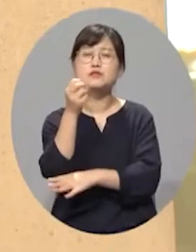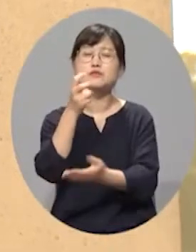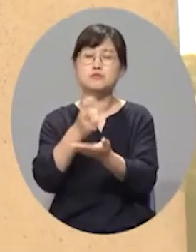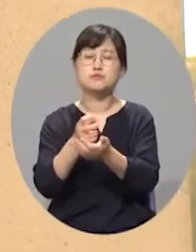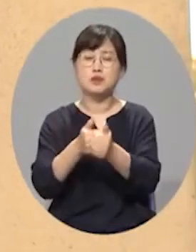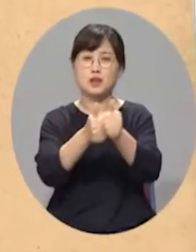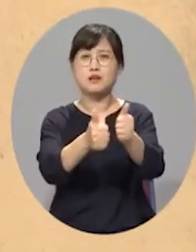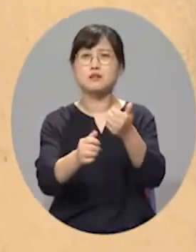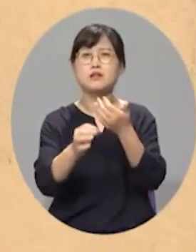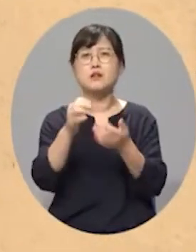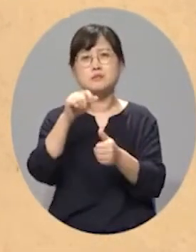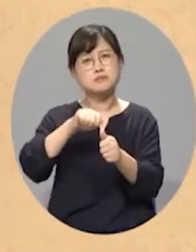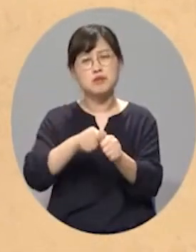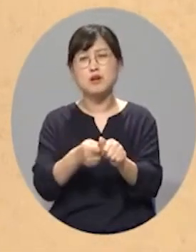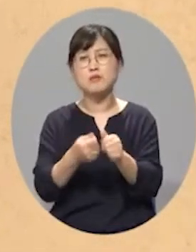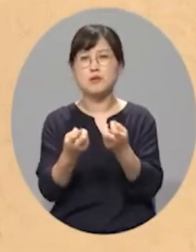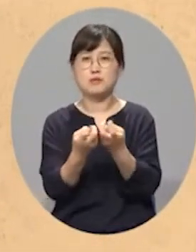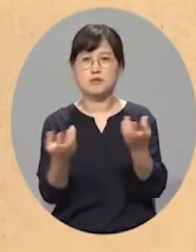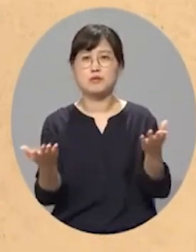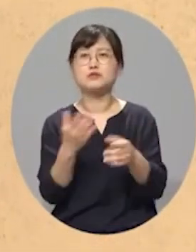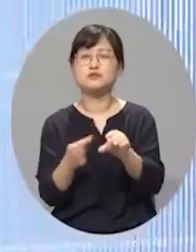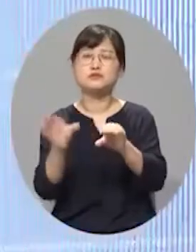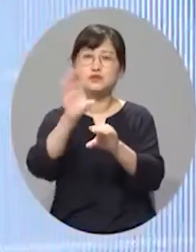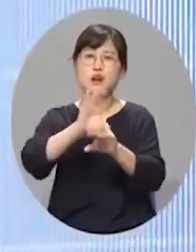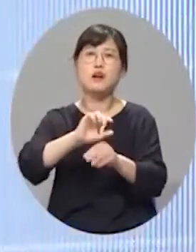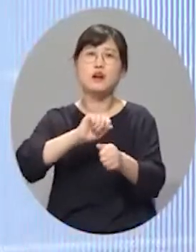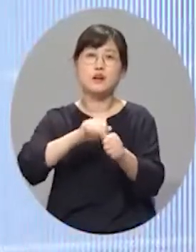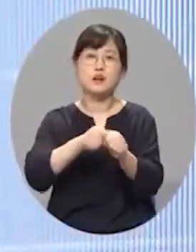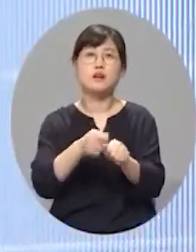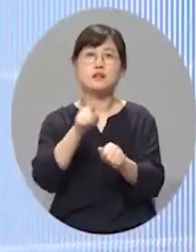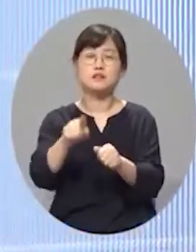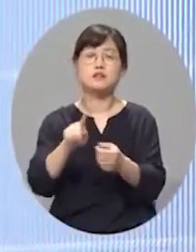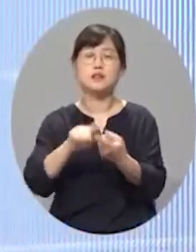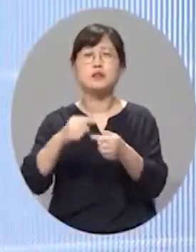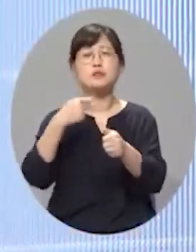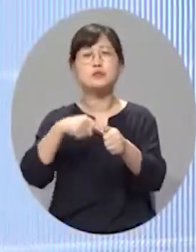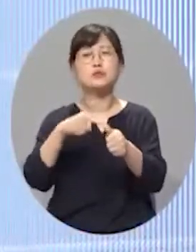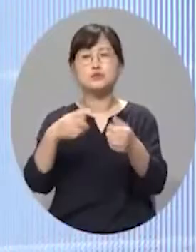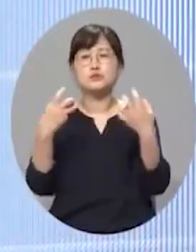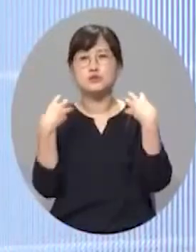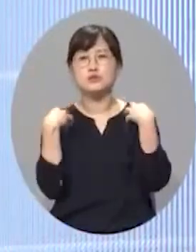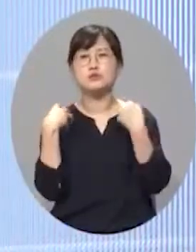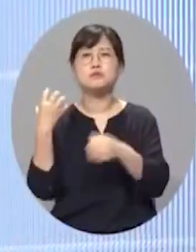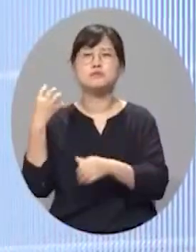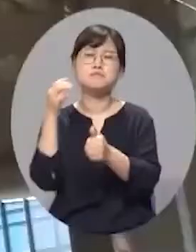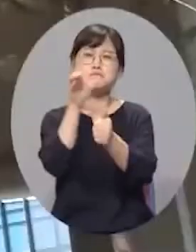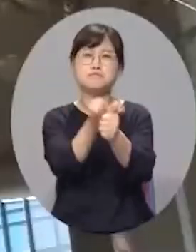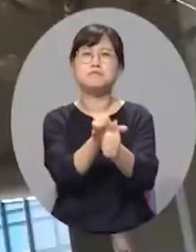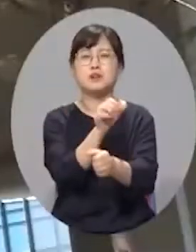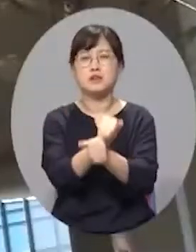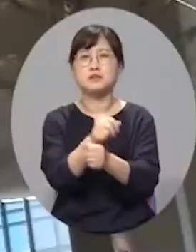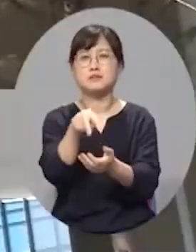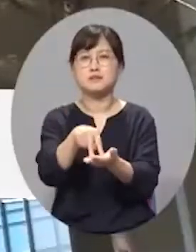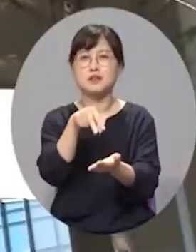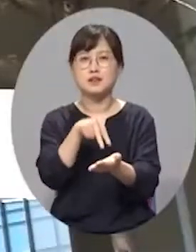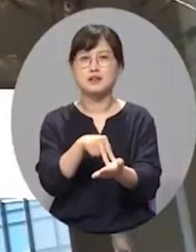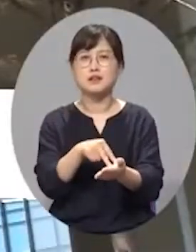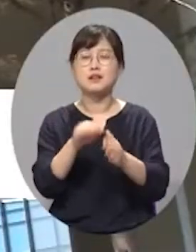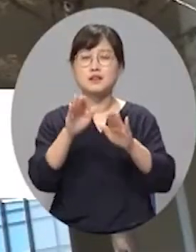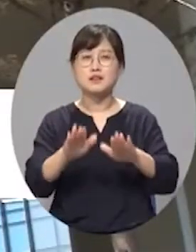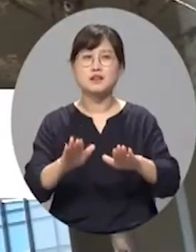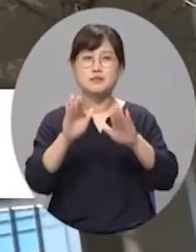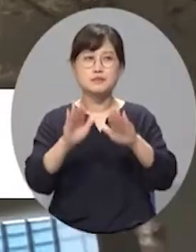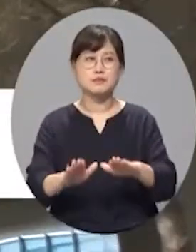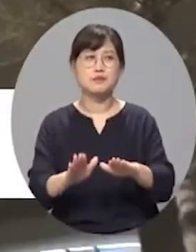제재를 내릴 수밖에 없다며 추가 제재는 결국 발주처인 도교육청 몫이라는 입장입니다. 거기에